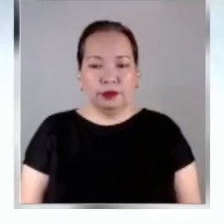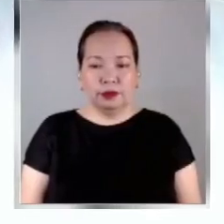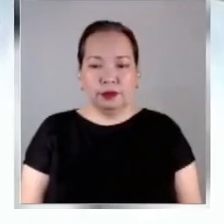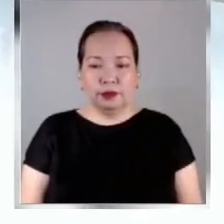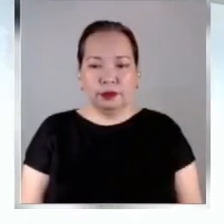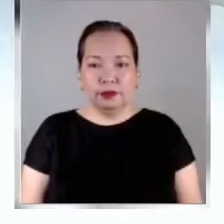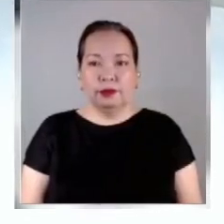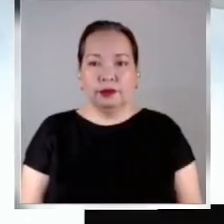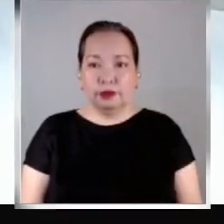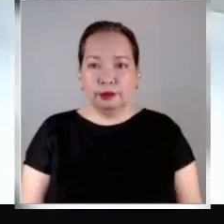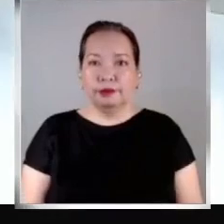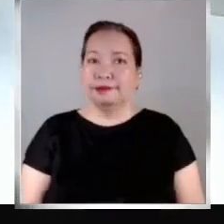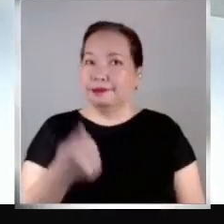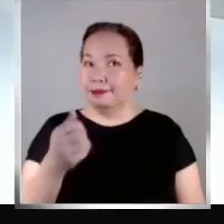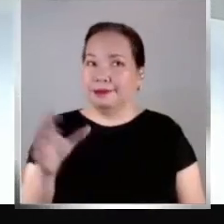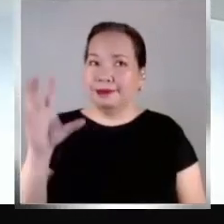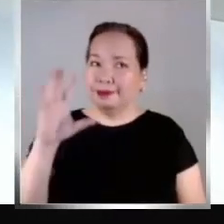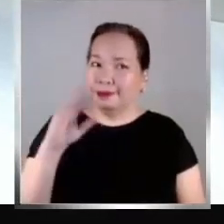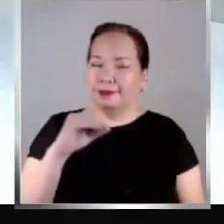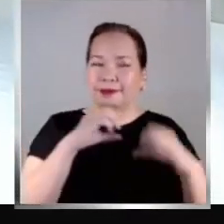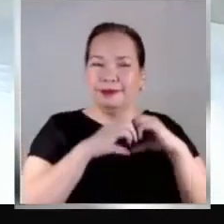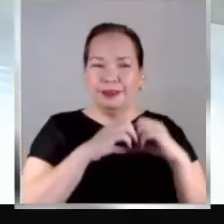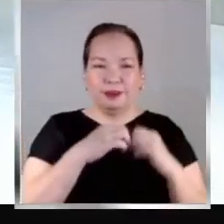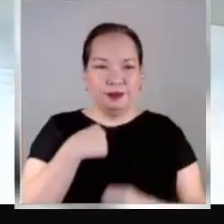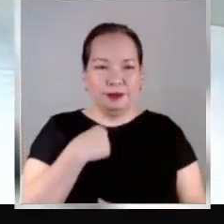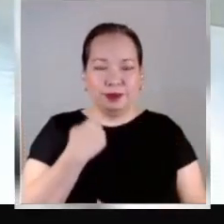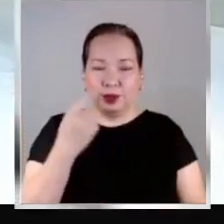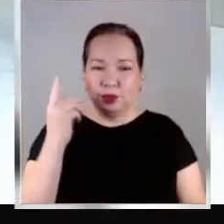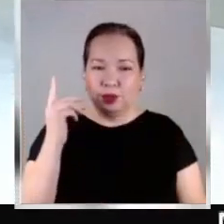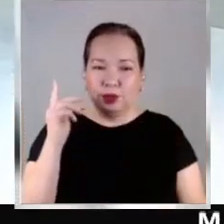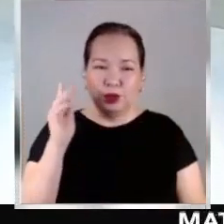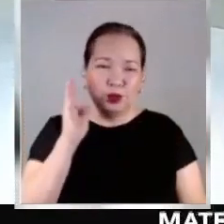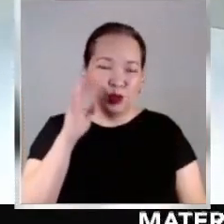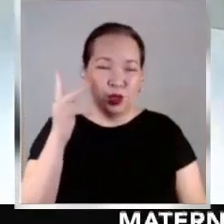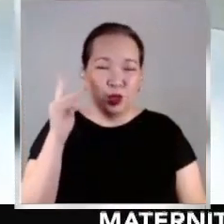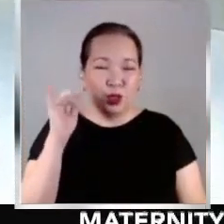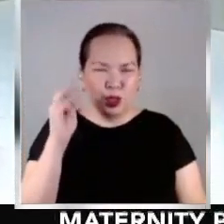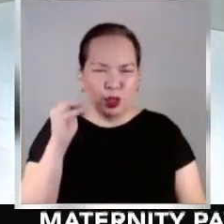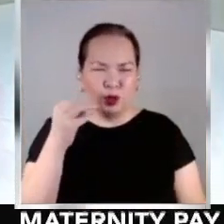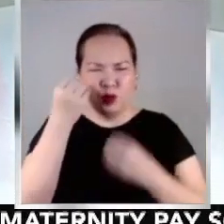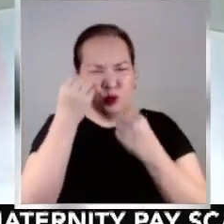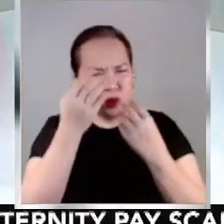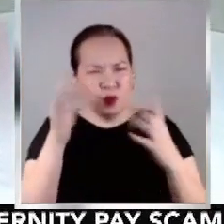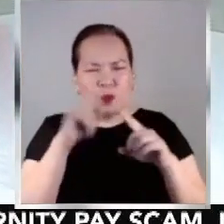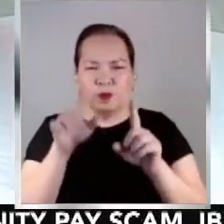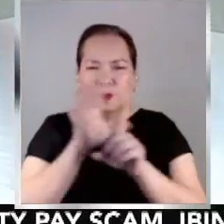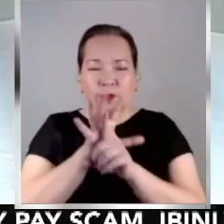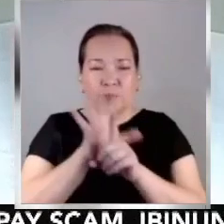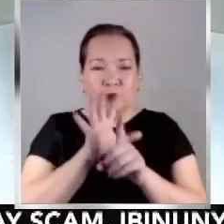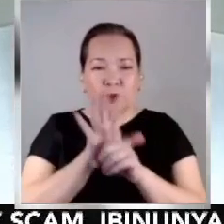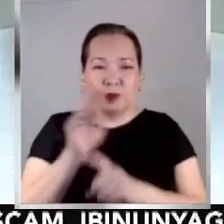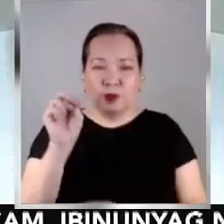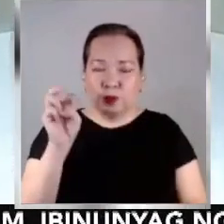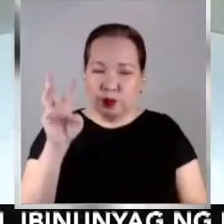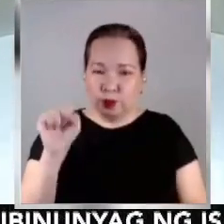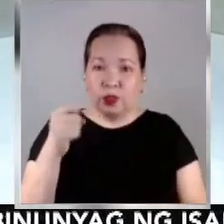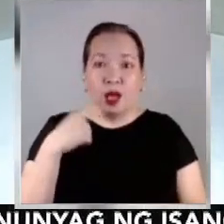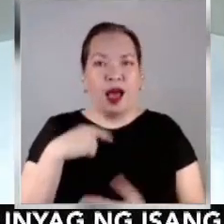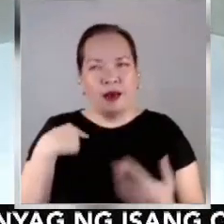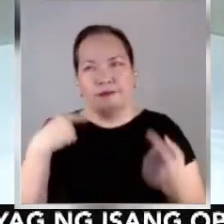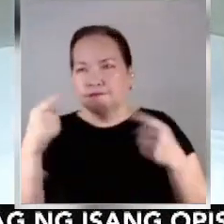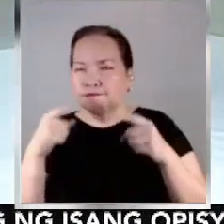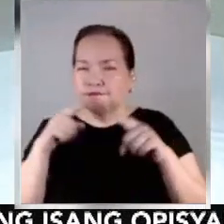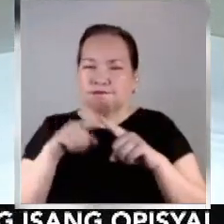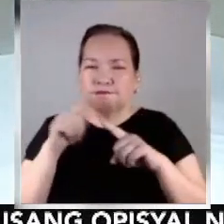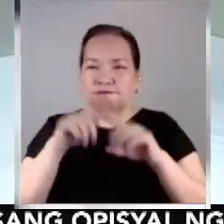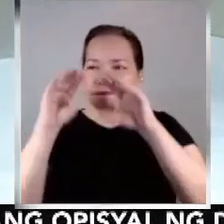Magandang gabi mga kapuso. Ako po ang inyong Kuya Kim na magbibigay sa inyo ng trivia sa likod ng mga trending na balita. Sa kaliwat ka ng Christmas parties ngayon, nabunot at nanalo ka